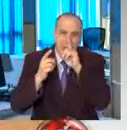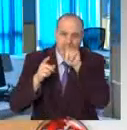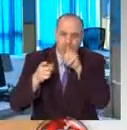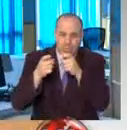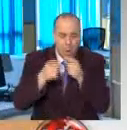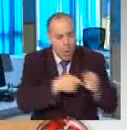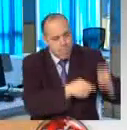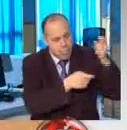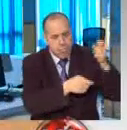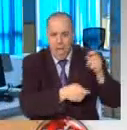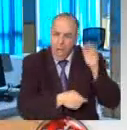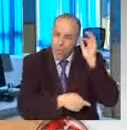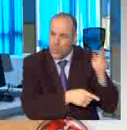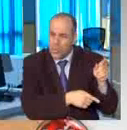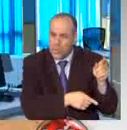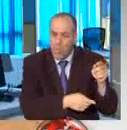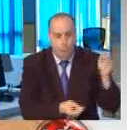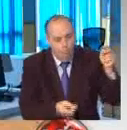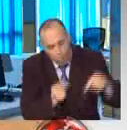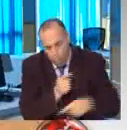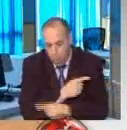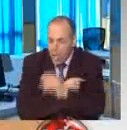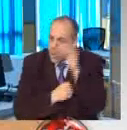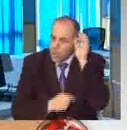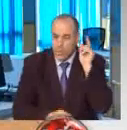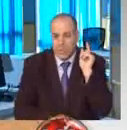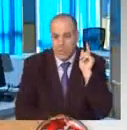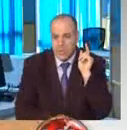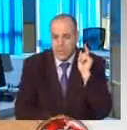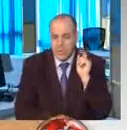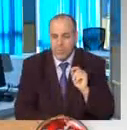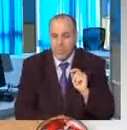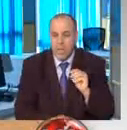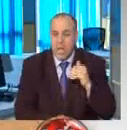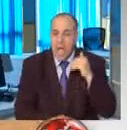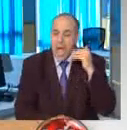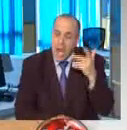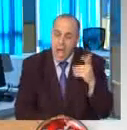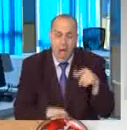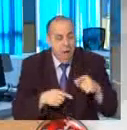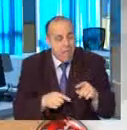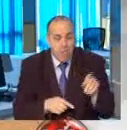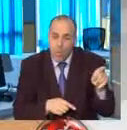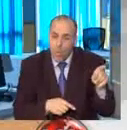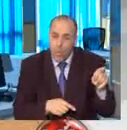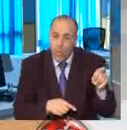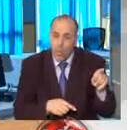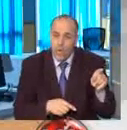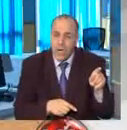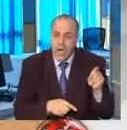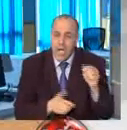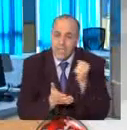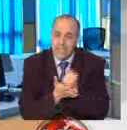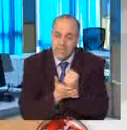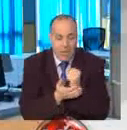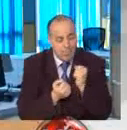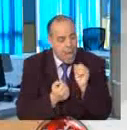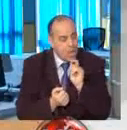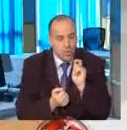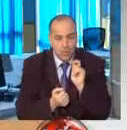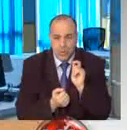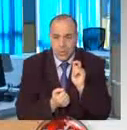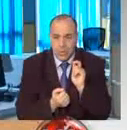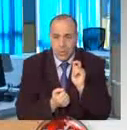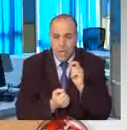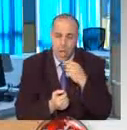ببندقية صيد، مما اضطره للعودة إلى تونس خلسة نظرا إلى عدم تحوزه على جواز سفر